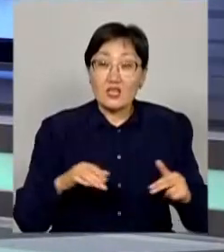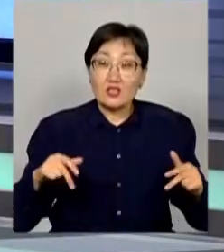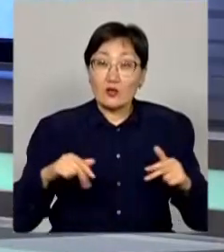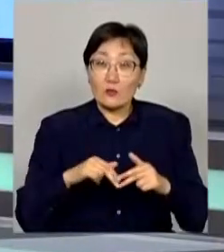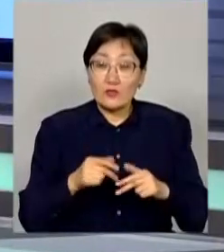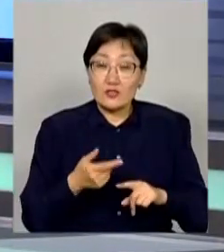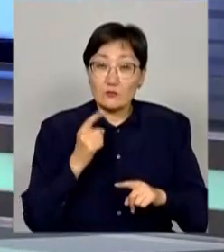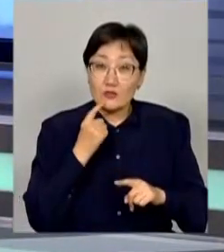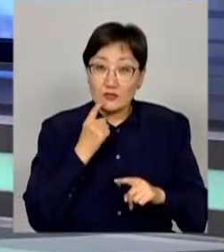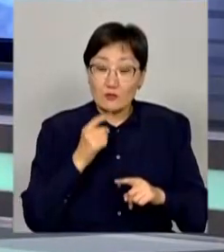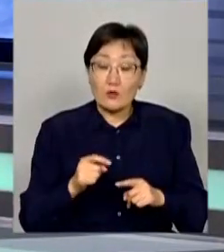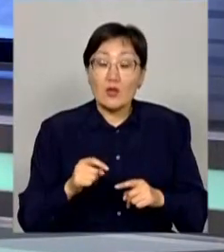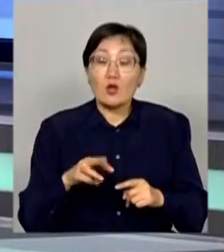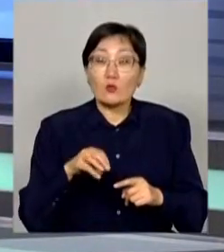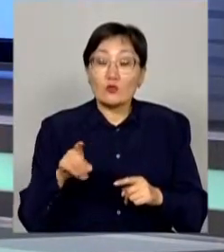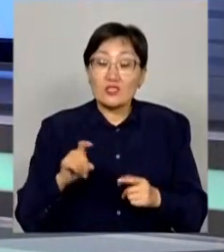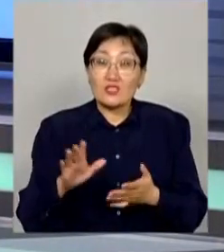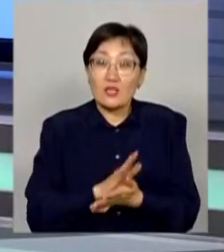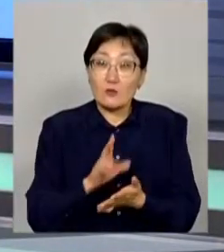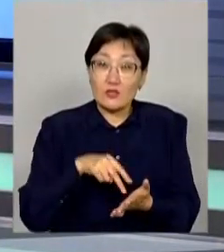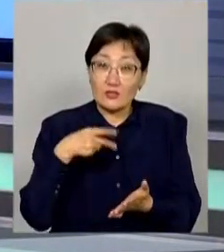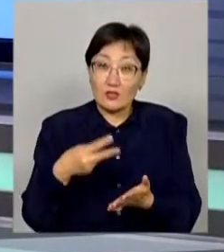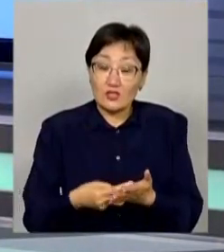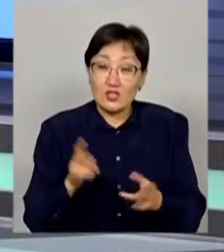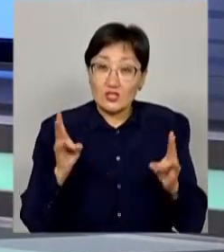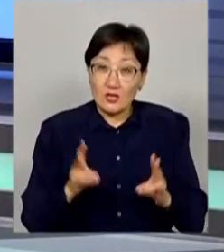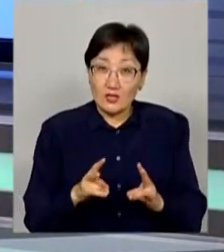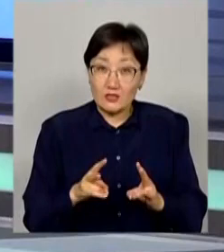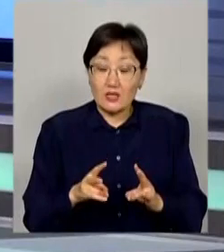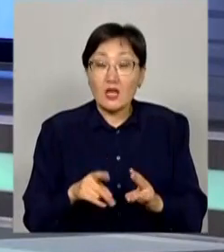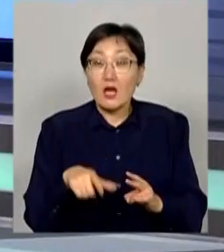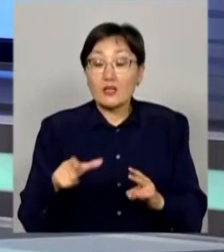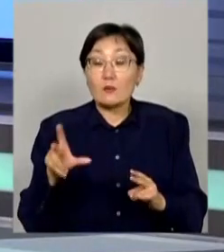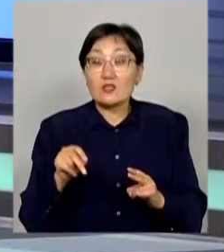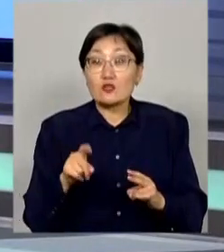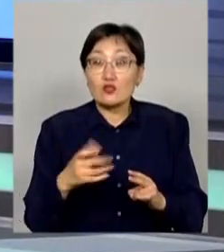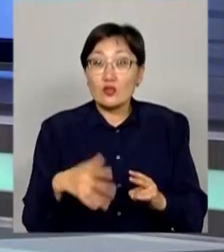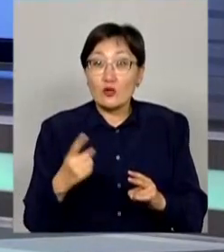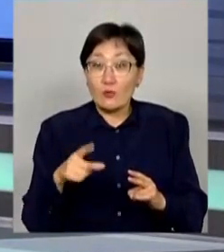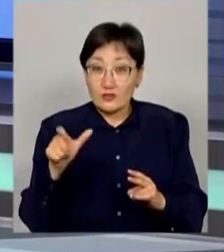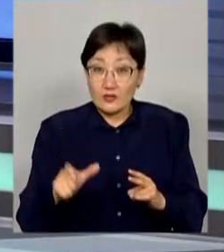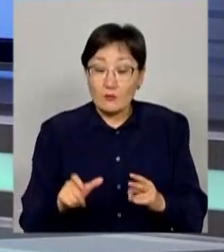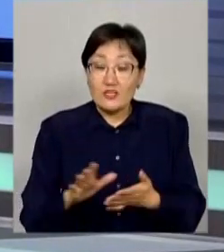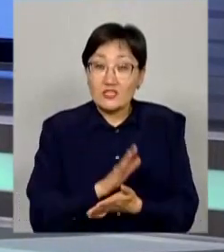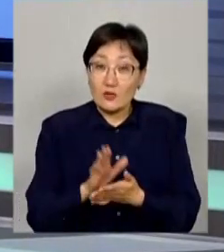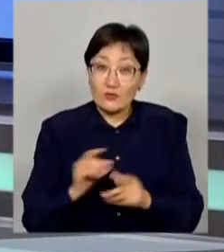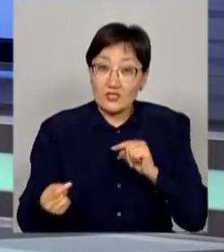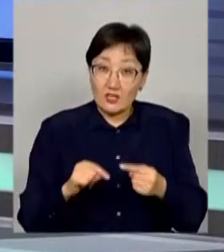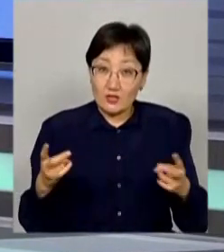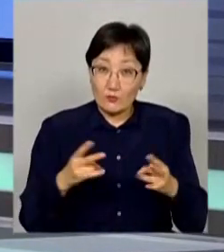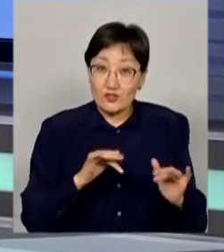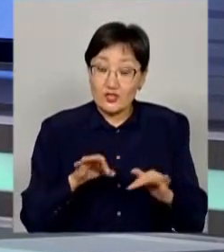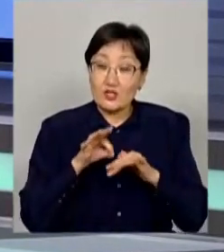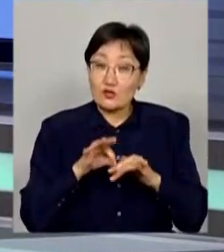Соңғы 2-3 күнде мұзға тайғанап құлап, жарақат алған адам саны 151-ге жеткен. Жергілікті халық көктайғаққа қарсы тиісті